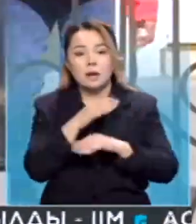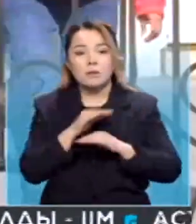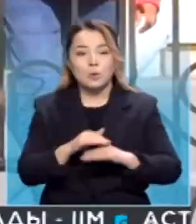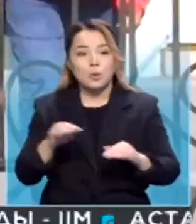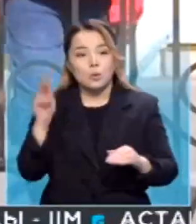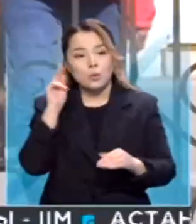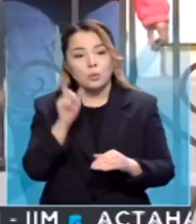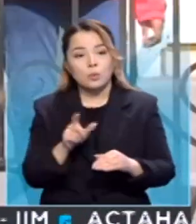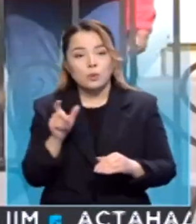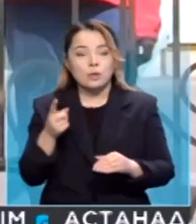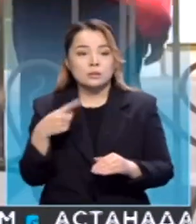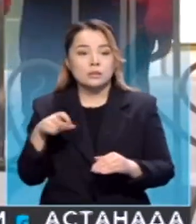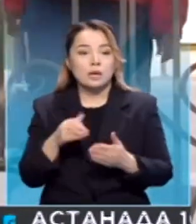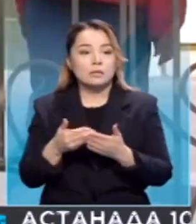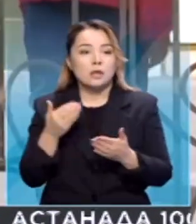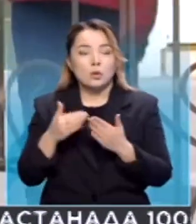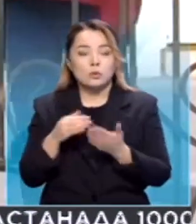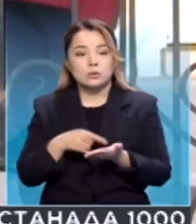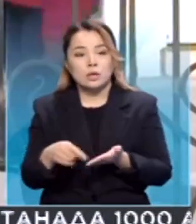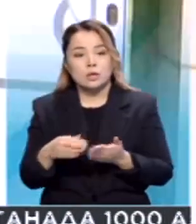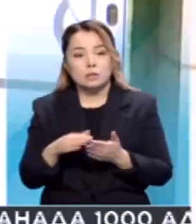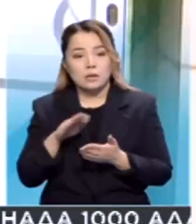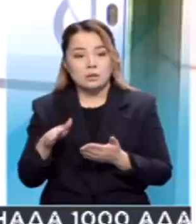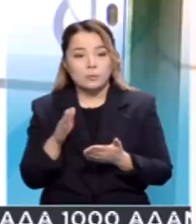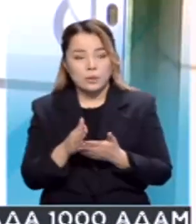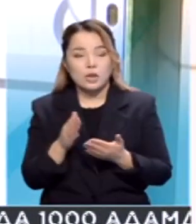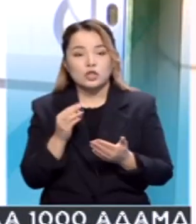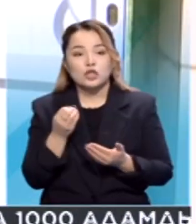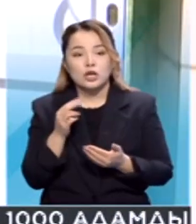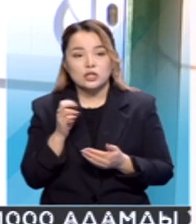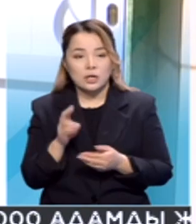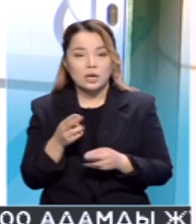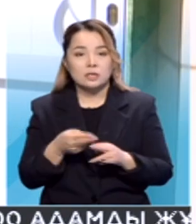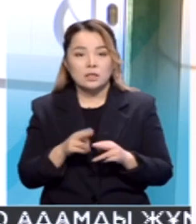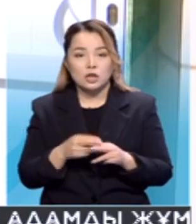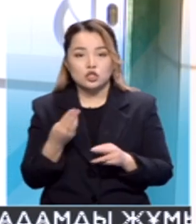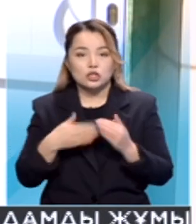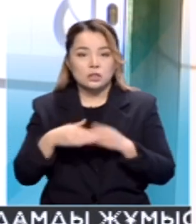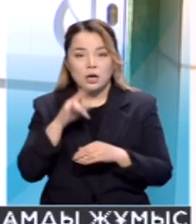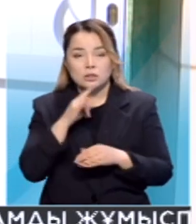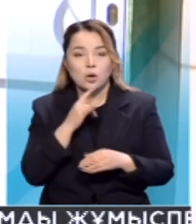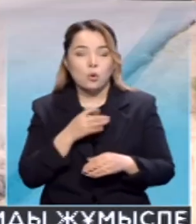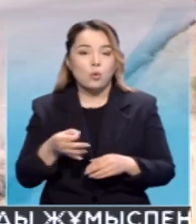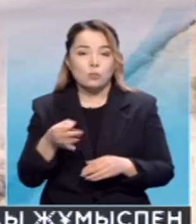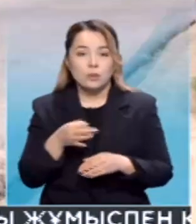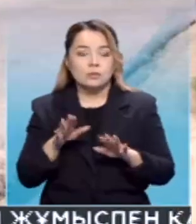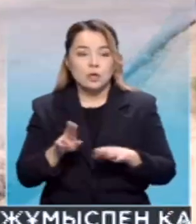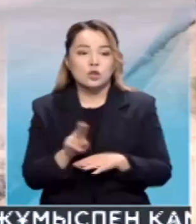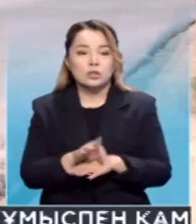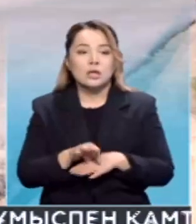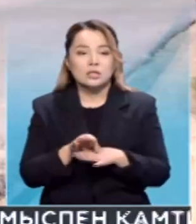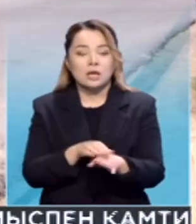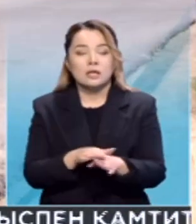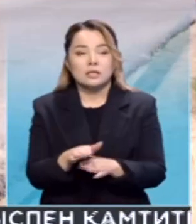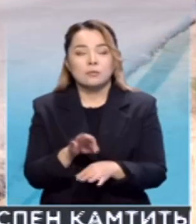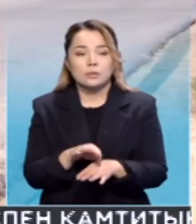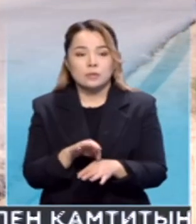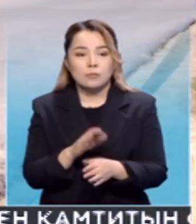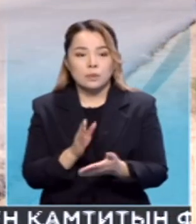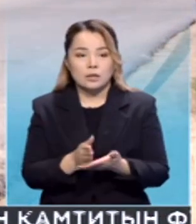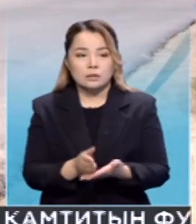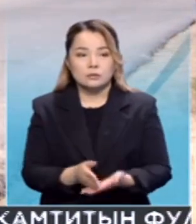оқушылардың барлығы өткен аптаның аяғында үйлеріне қайтты, ал шешек шыққан шығыс қазақстандық бір оқушы емін жалғастырып жатыр.